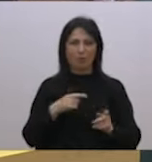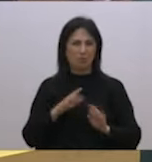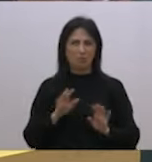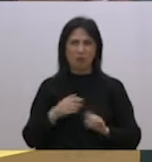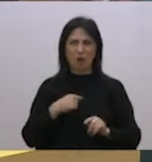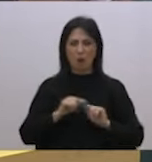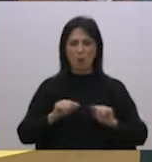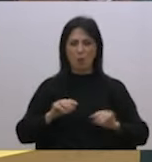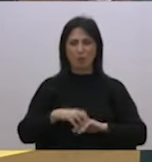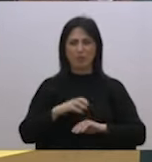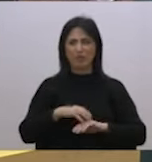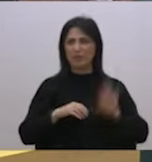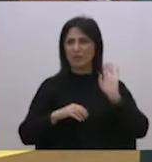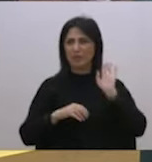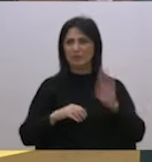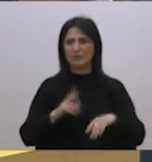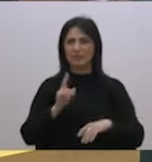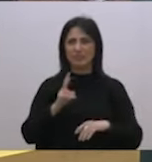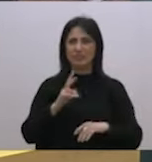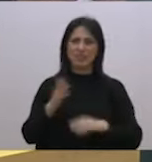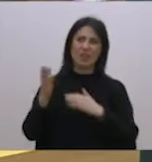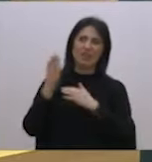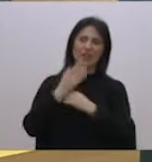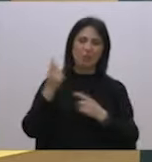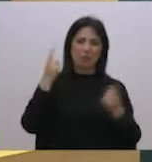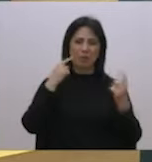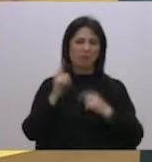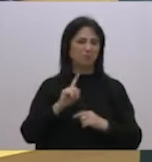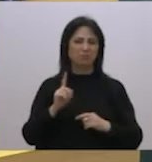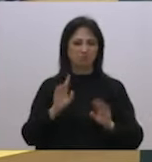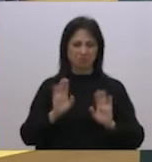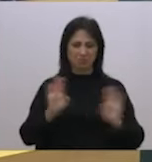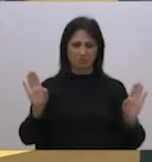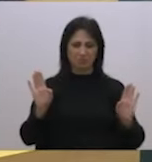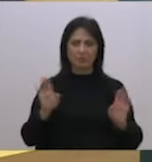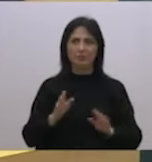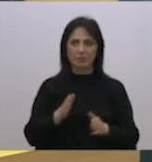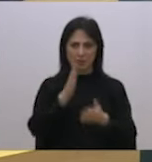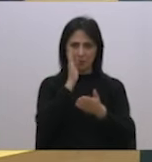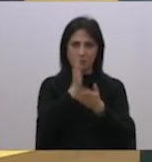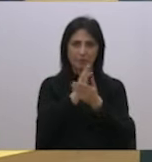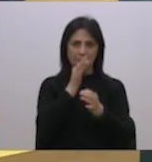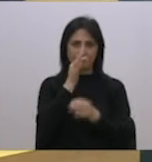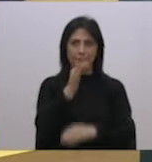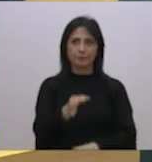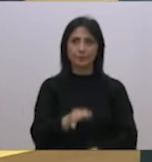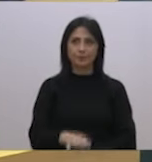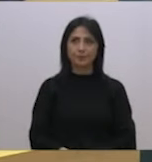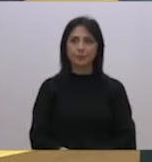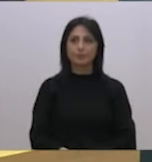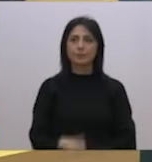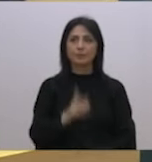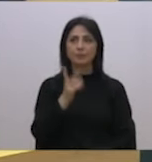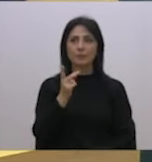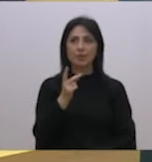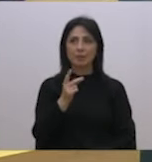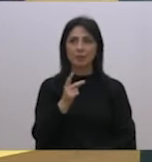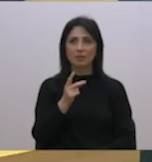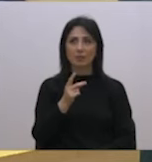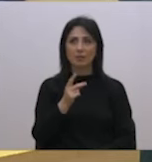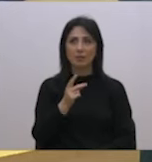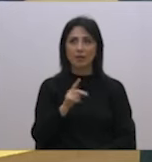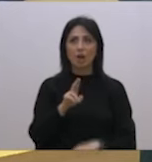ოპოზიციური პარტია ვარ, იქიდან ვიღაც დირექტივა არ მოგივიდეთ და რა ვიცი, რაღაცები არ იყო, ამიტომ თქვენ არ ამბობთ. ეხა მეორე.